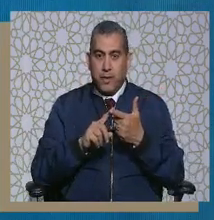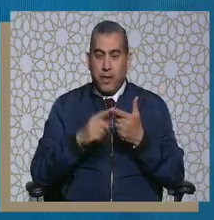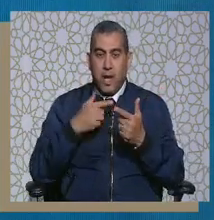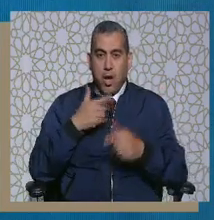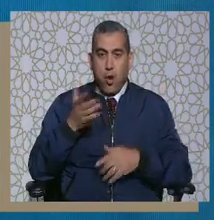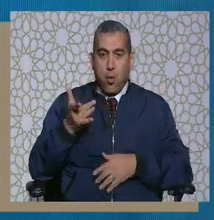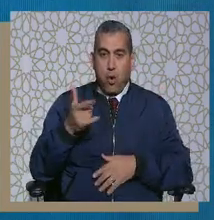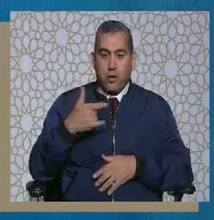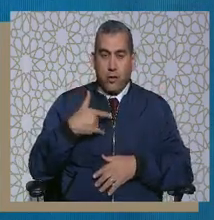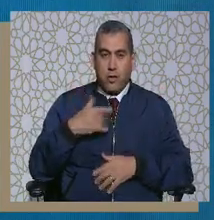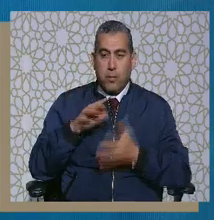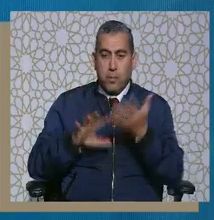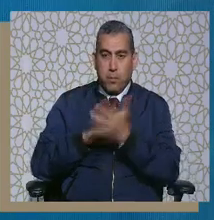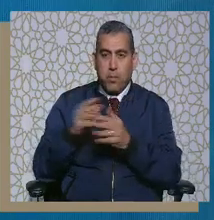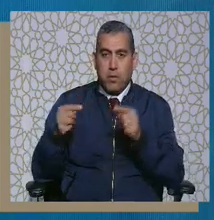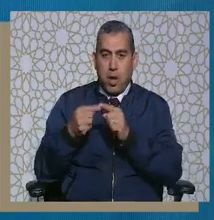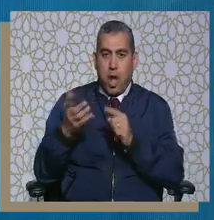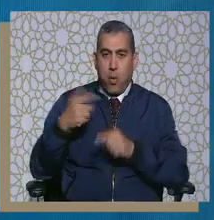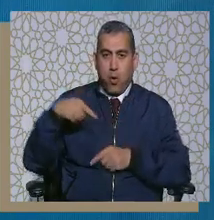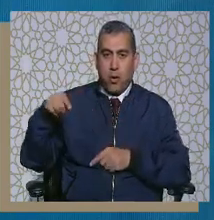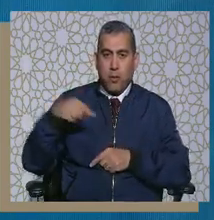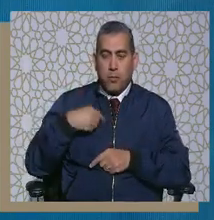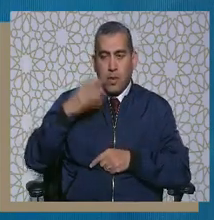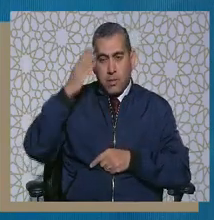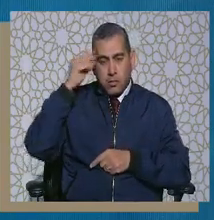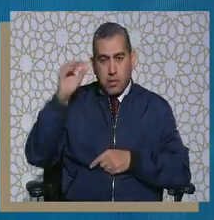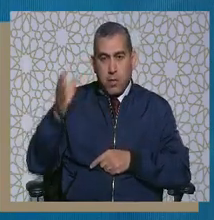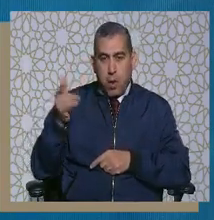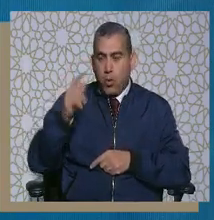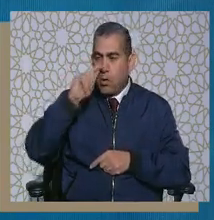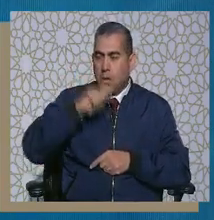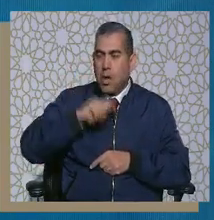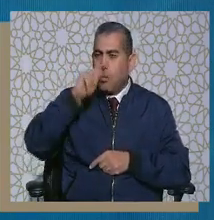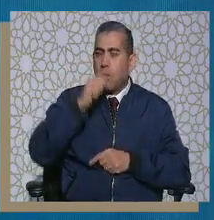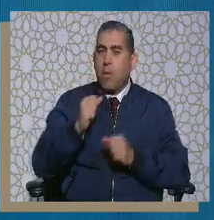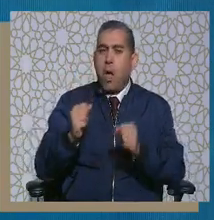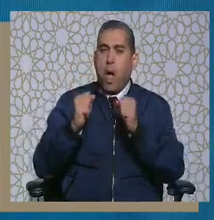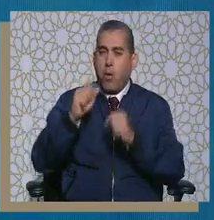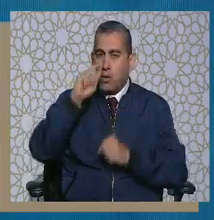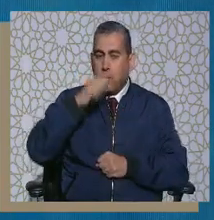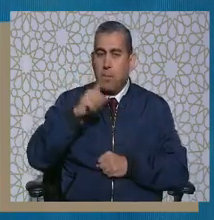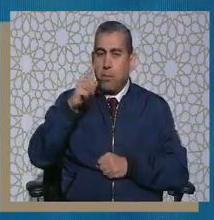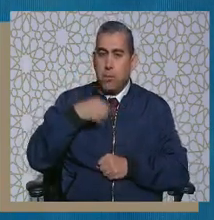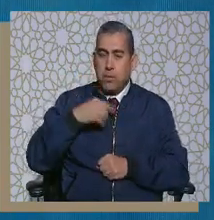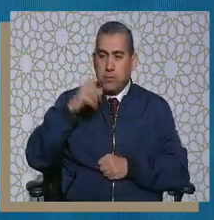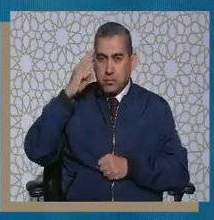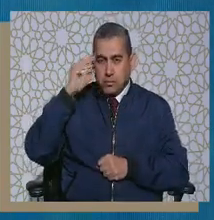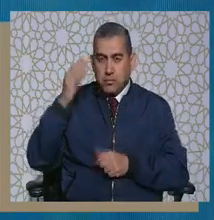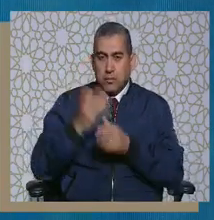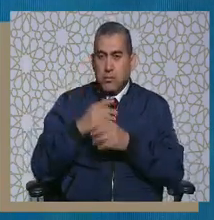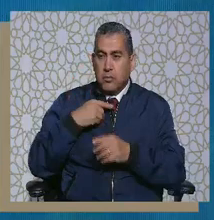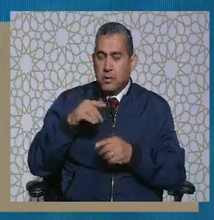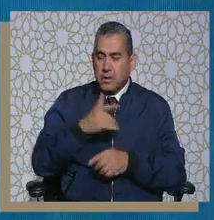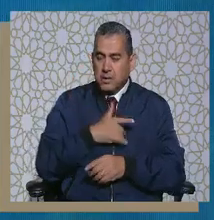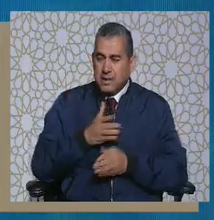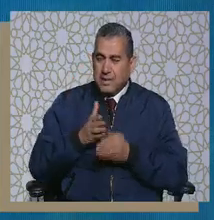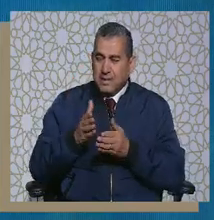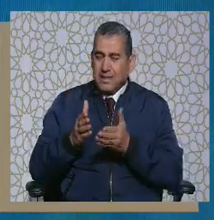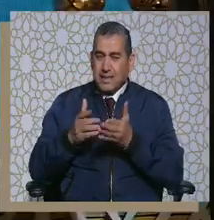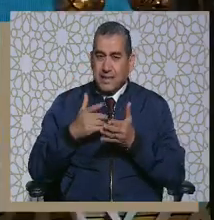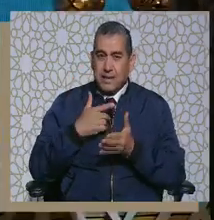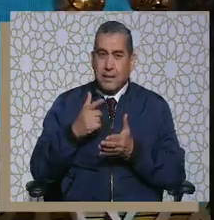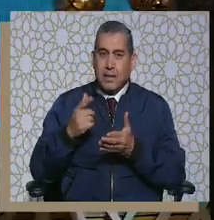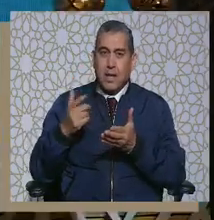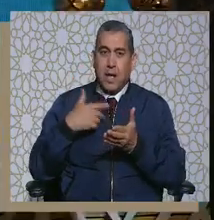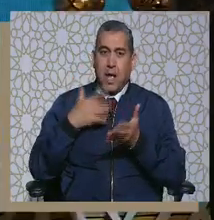انا في مشكله بيني وبين اخواتي بس انا مسامحاه اخواتي ظلموني قوي قوي بس مش متقبله ان انا اتعامل معاهم